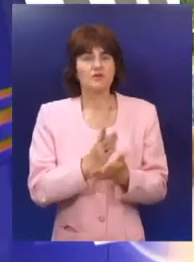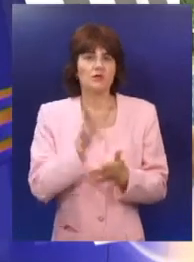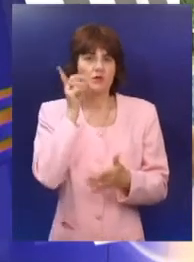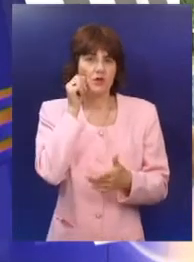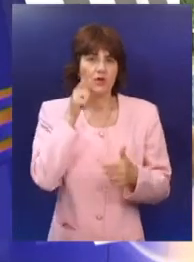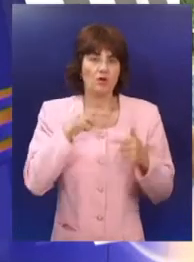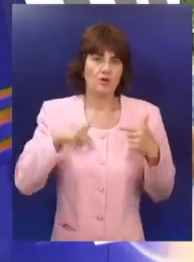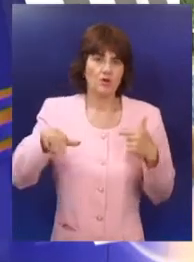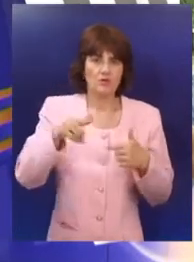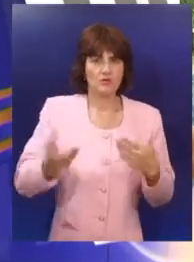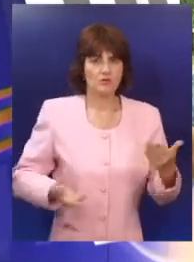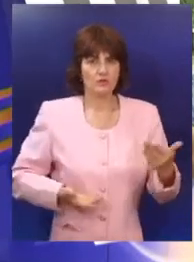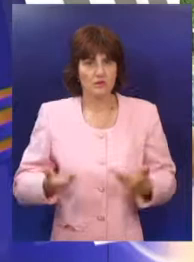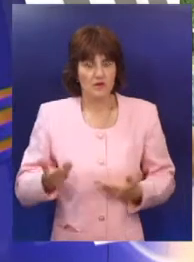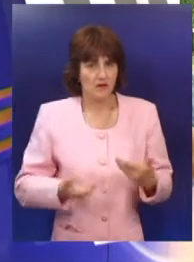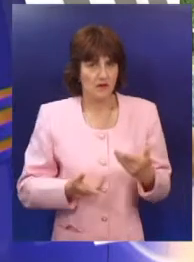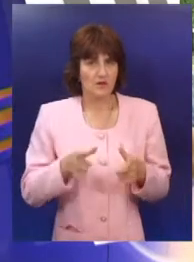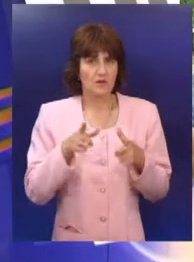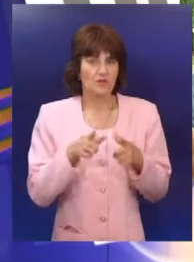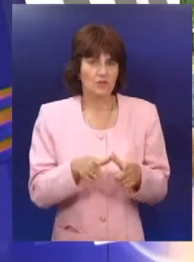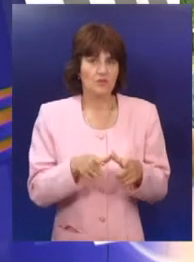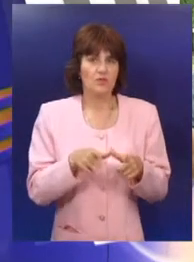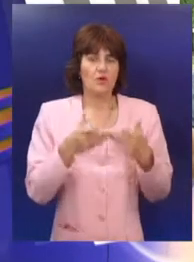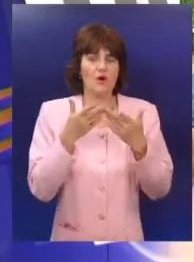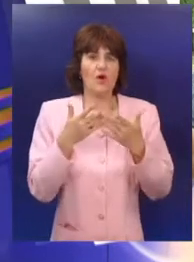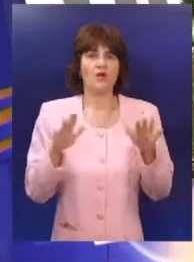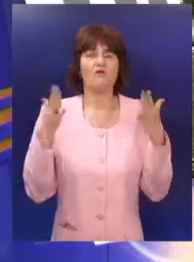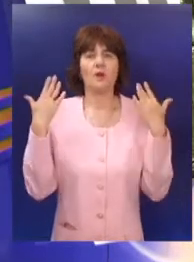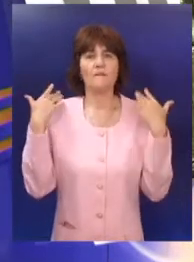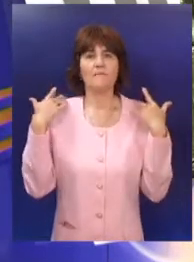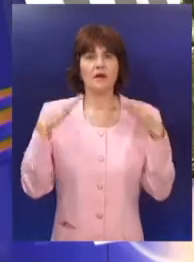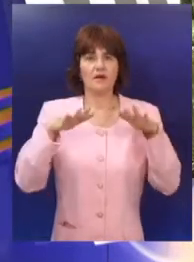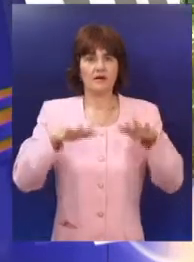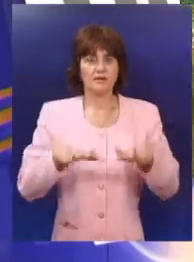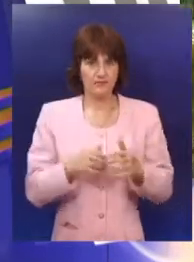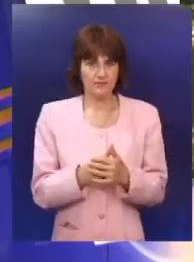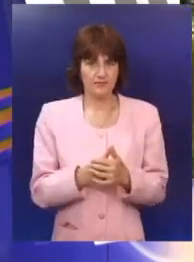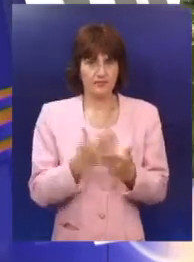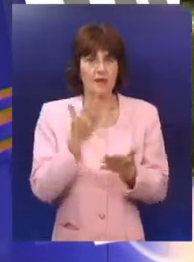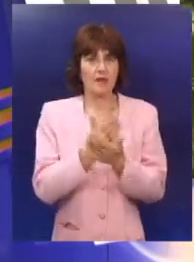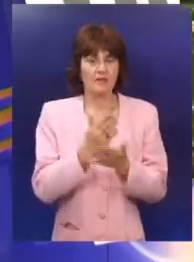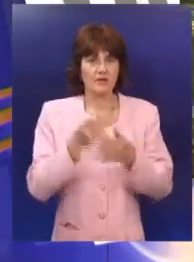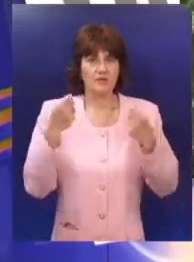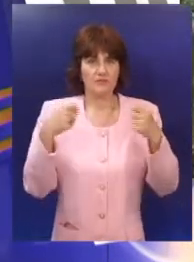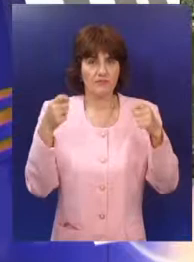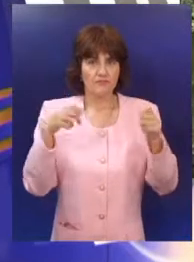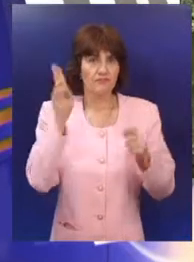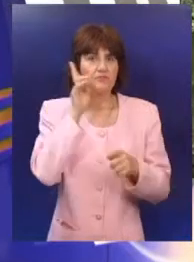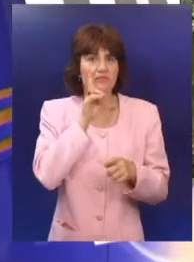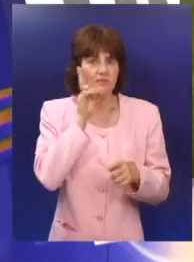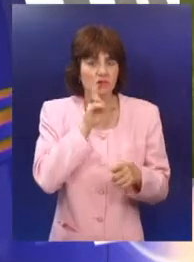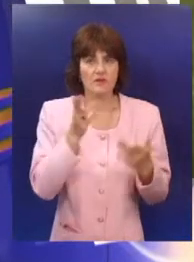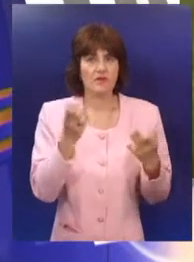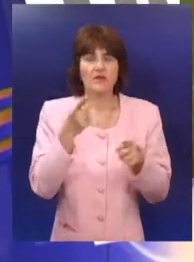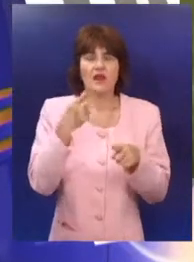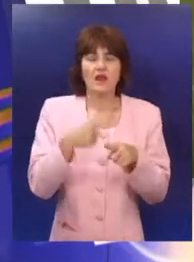zapravo kretati sve ono što se dešava u ovom otvorenom parku. Izgradit će se i toalet, jedan od sadržaja